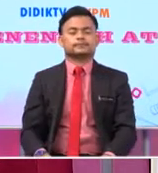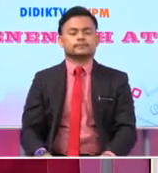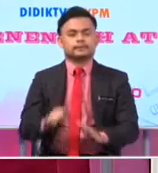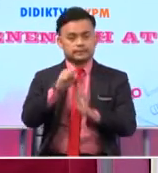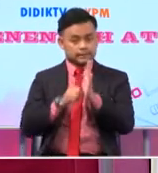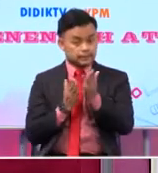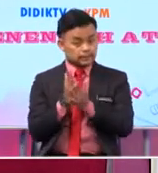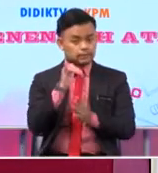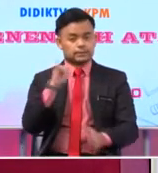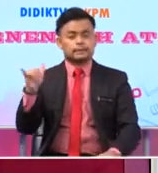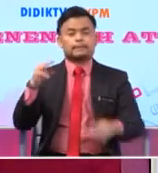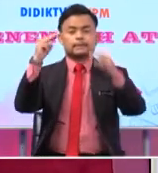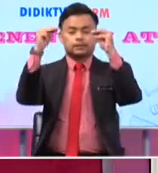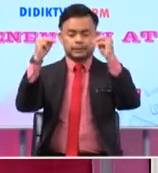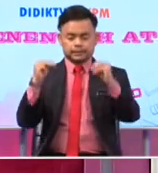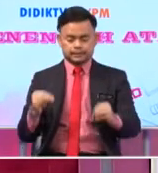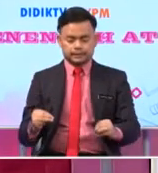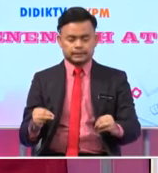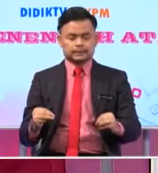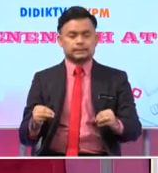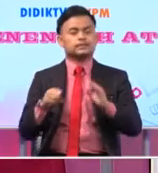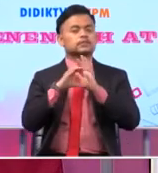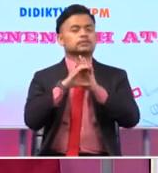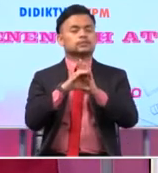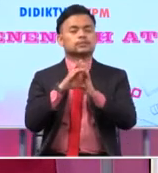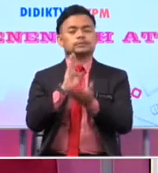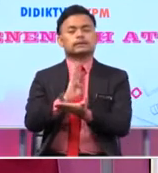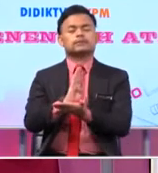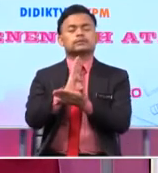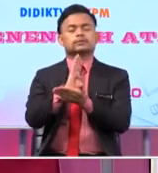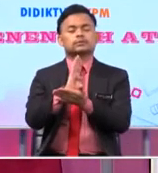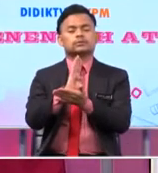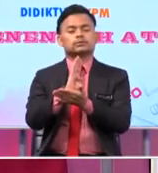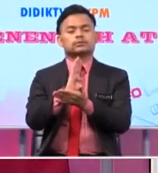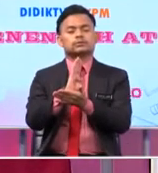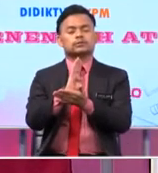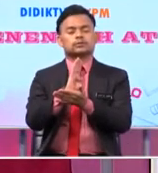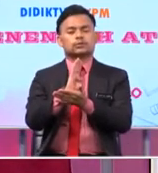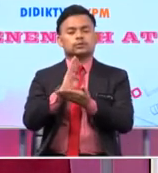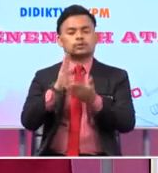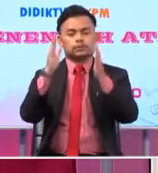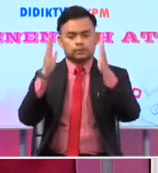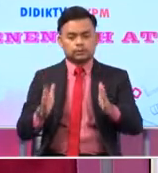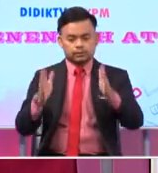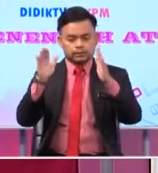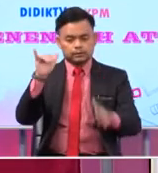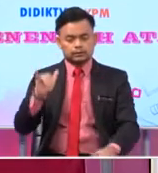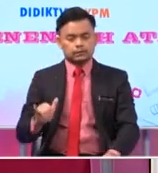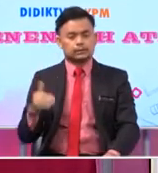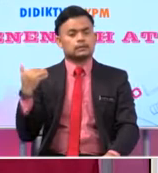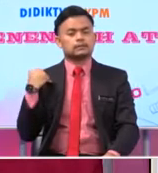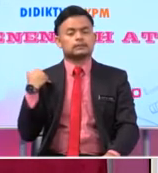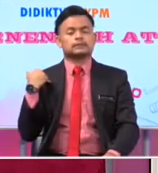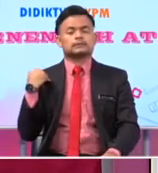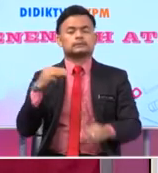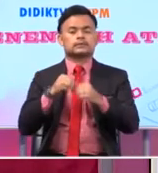contoh D membantu mangsa bencana kiss Maaf bencana nih boleh dalam bentuk mangsa banjir meski